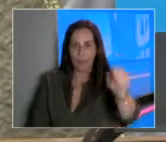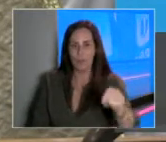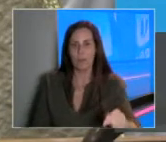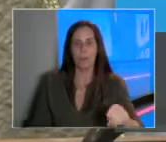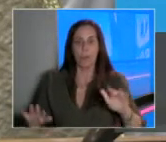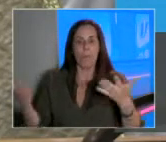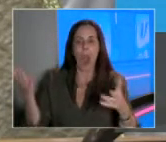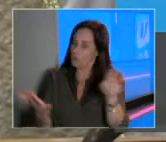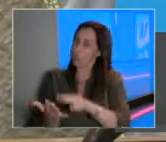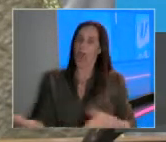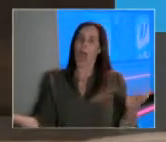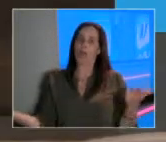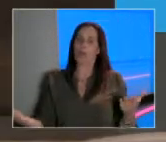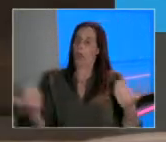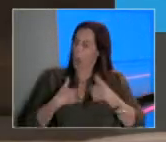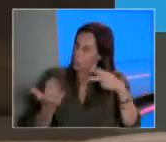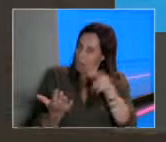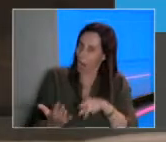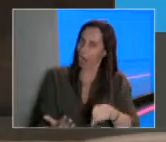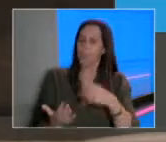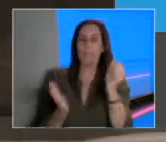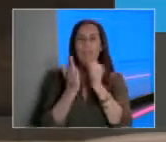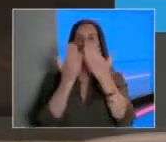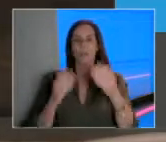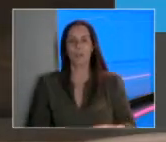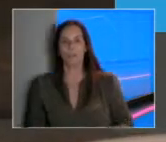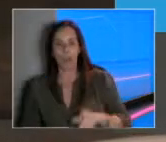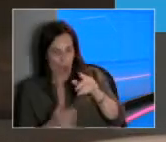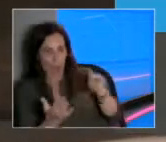מה שקראנו. אני קראתי את זה באחד העיתונים.